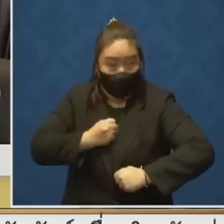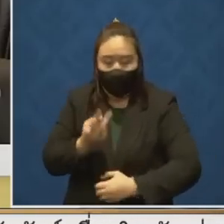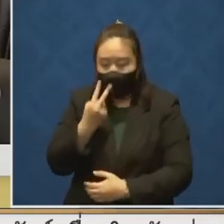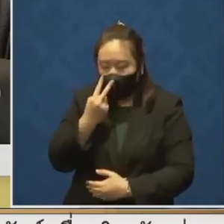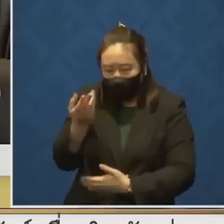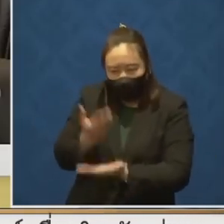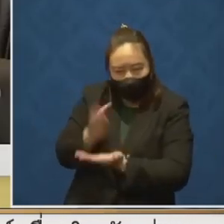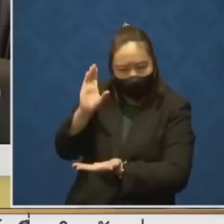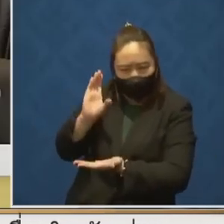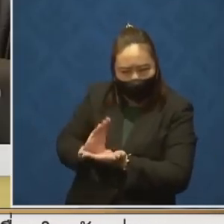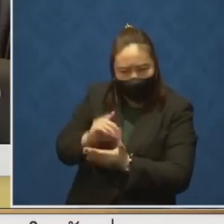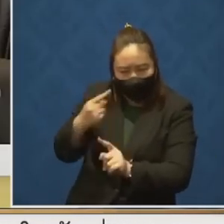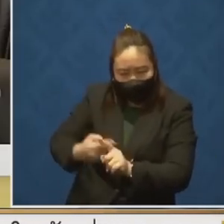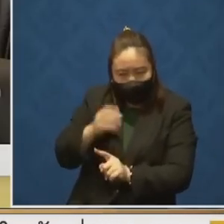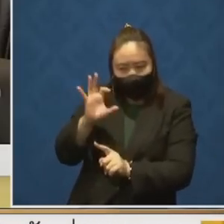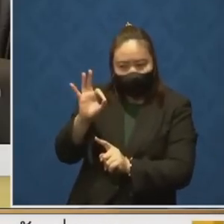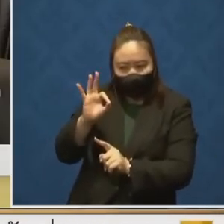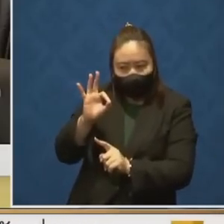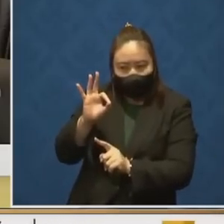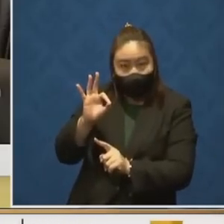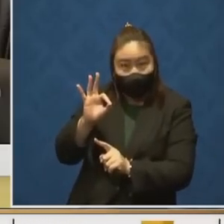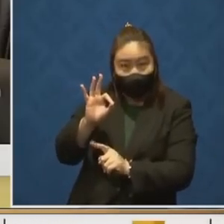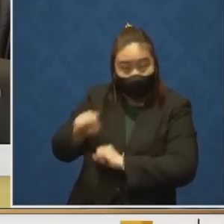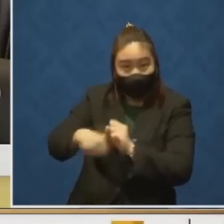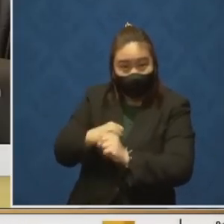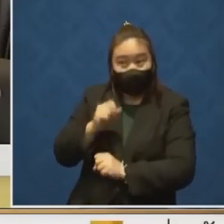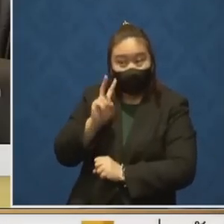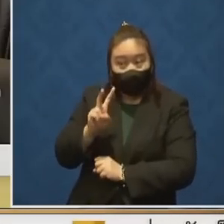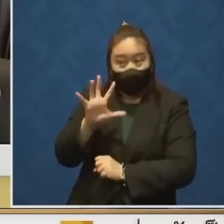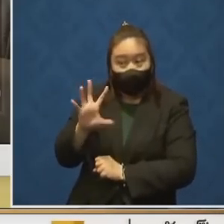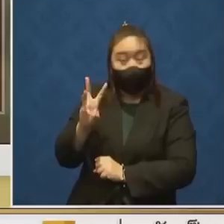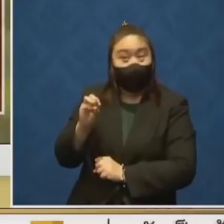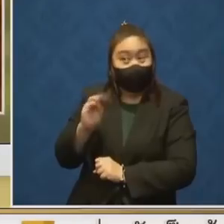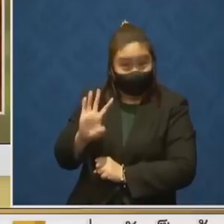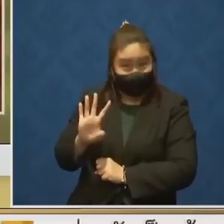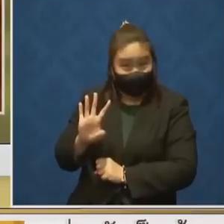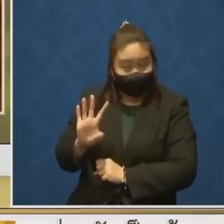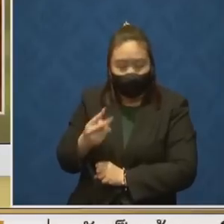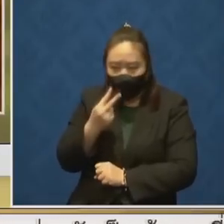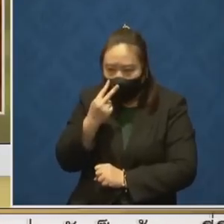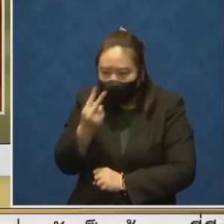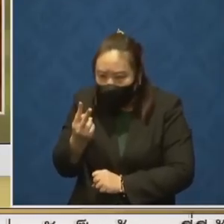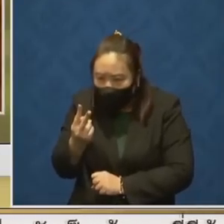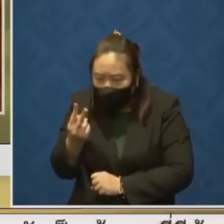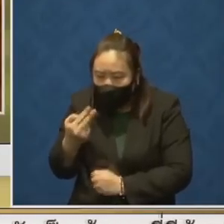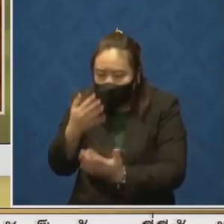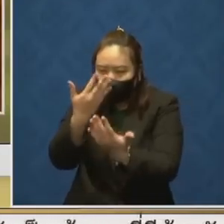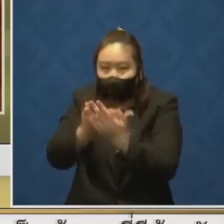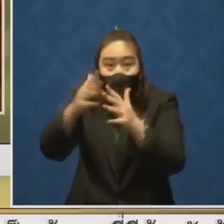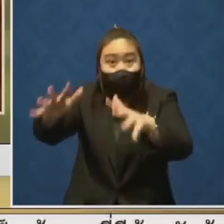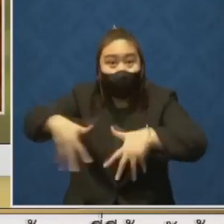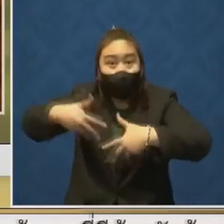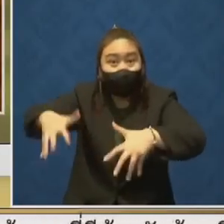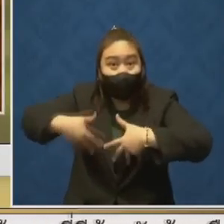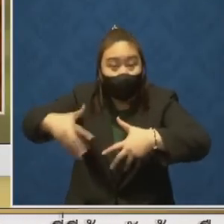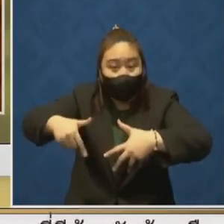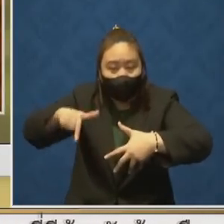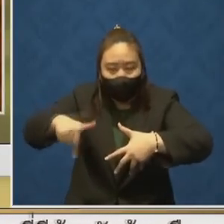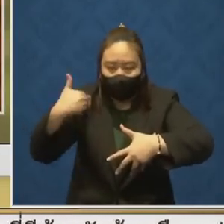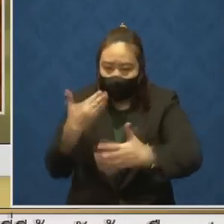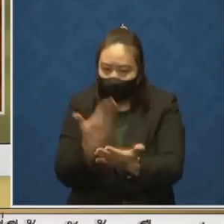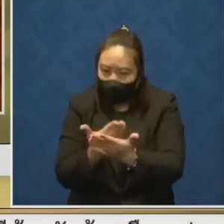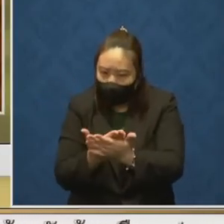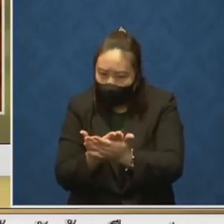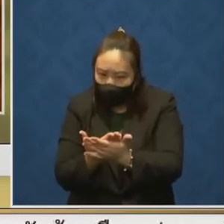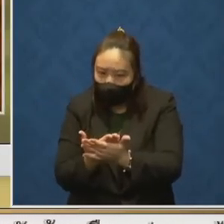ส้นสุ 30 กัญญาปี 2564 ของกองทับกปรากฏว่าในช่องรายได้ได้แสดงรายการเงินบริจ